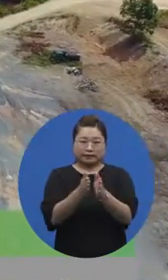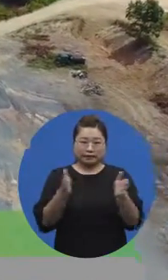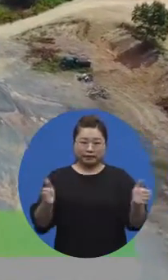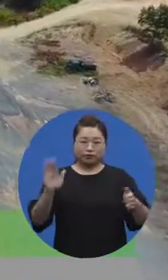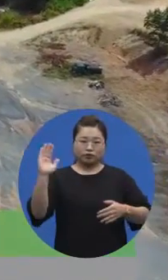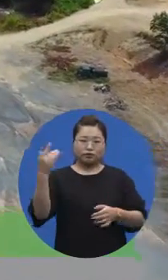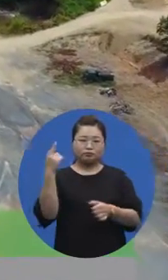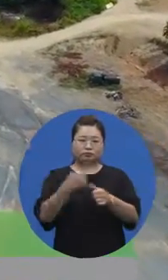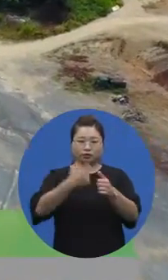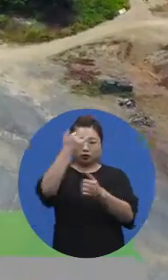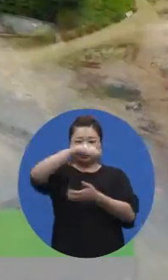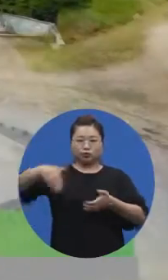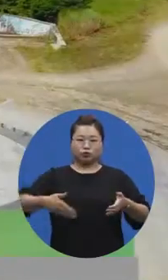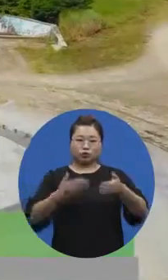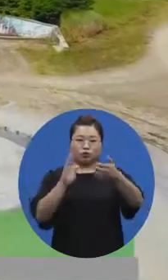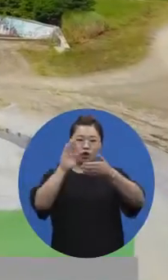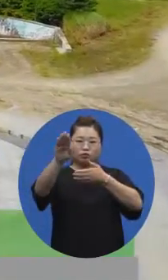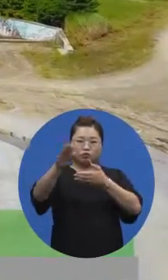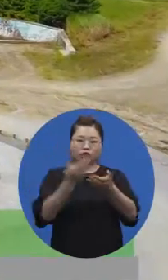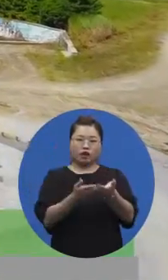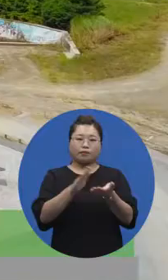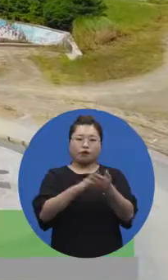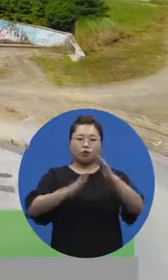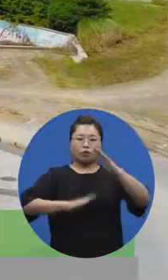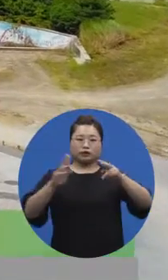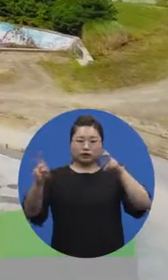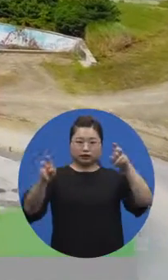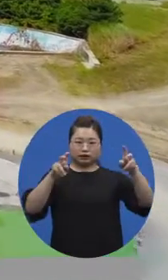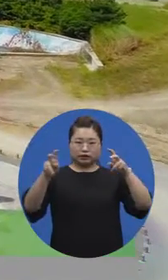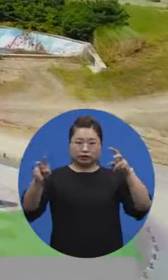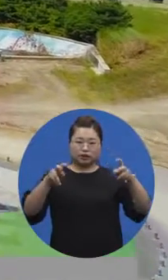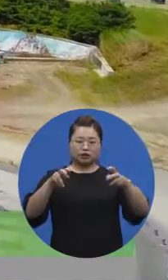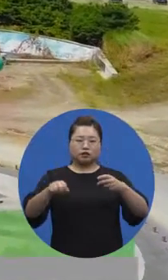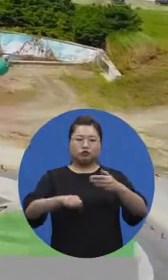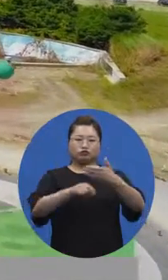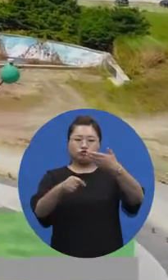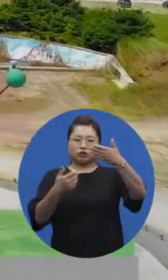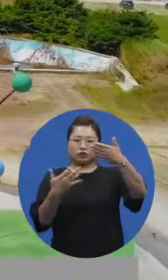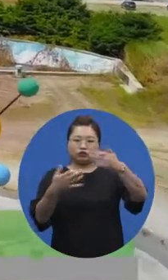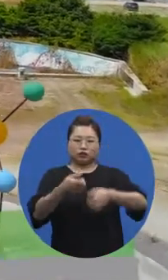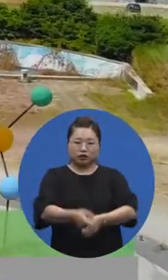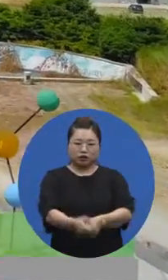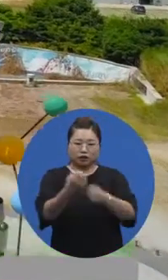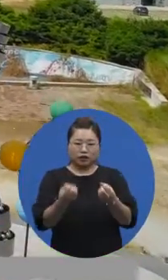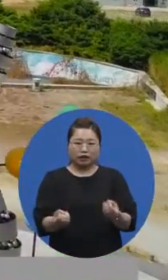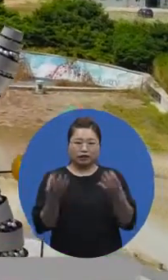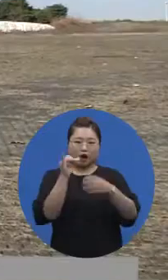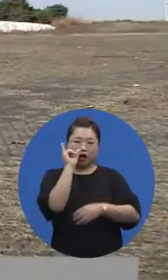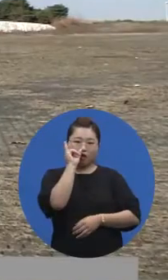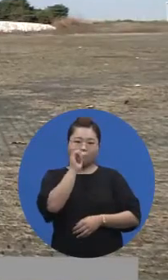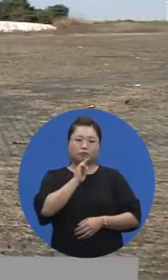오릅니다. 충청북도는 충북개발공사가 다음 달 19일 기공식을 한다고 밝혔습니다.